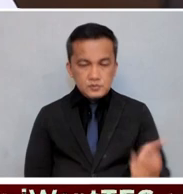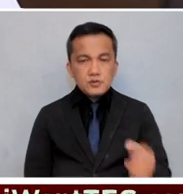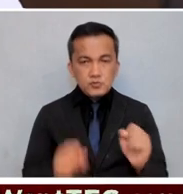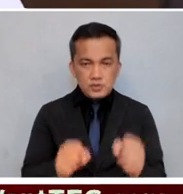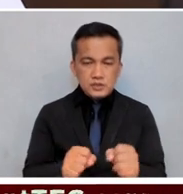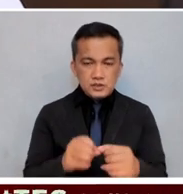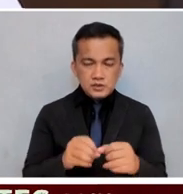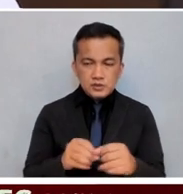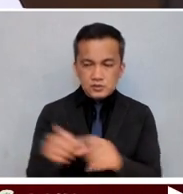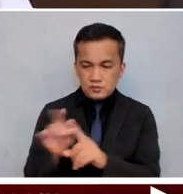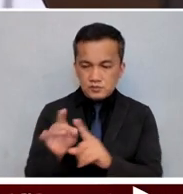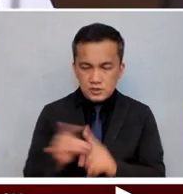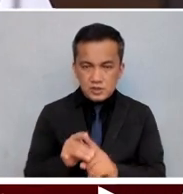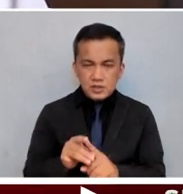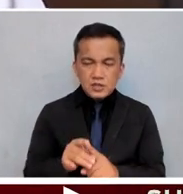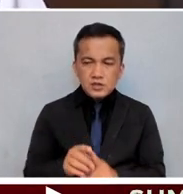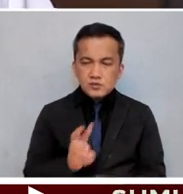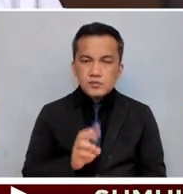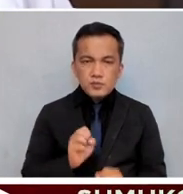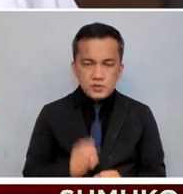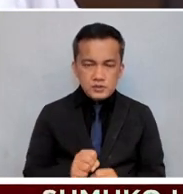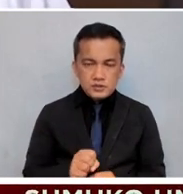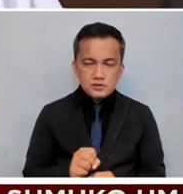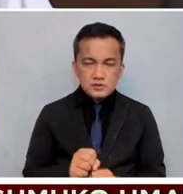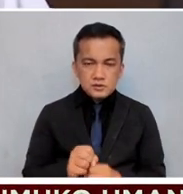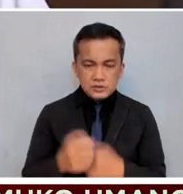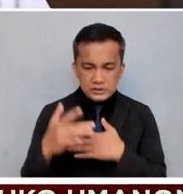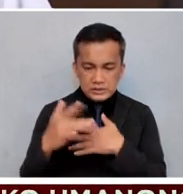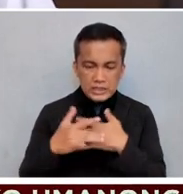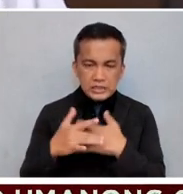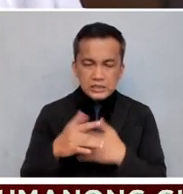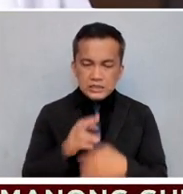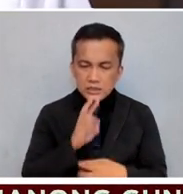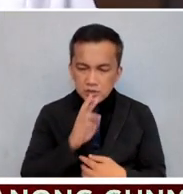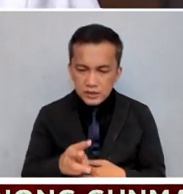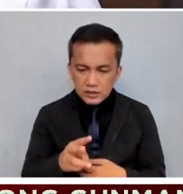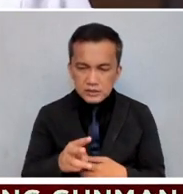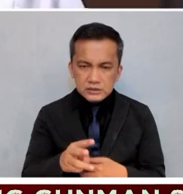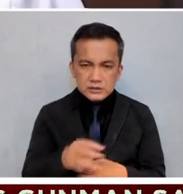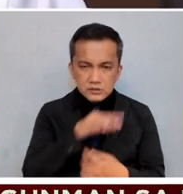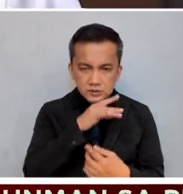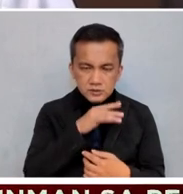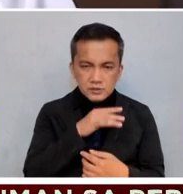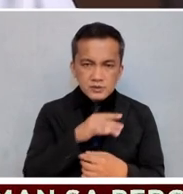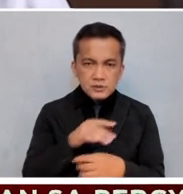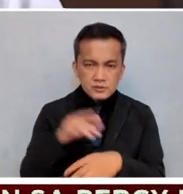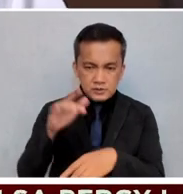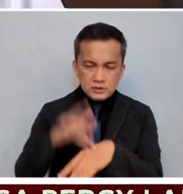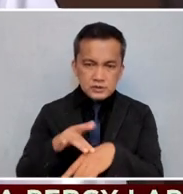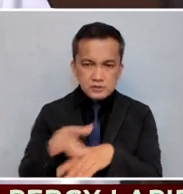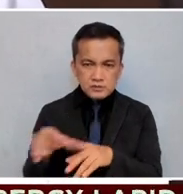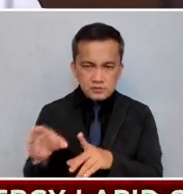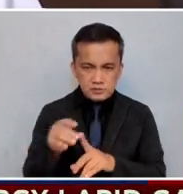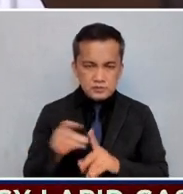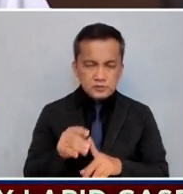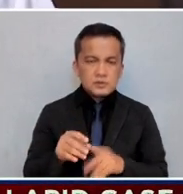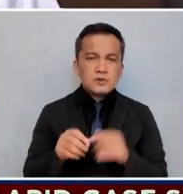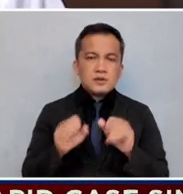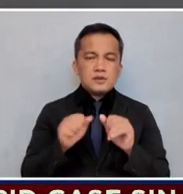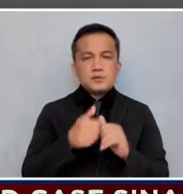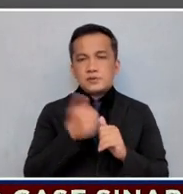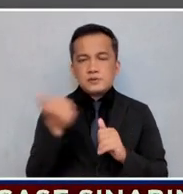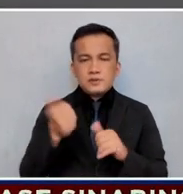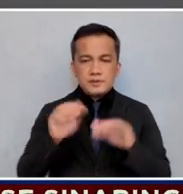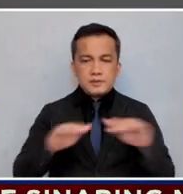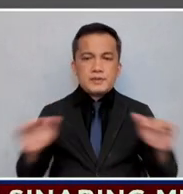po. Pwede po sa plema, sa laway, dumi, na pag po ito'y nahawakan, pwede po maka-infect po sa iba pong mga